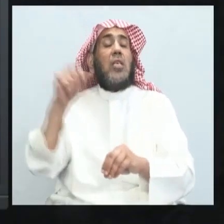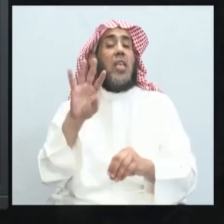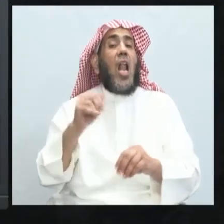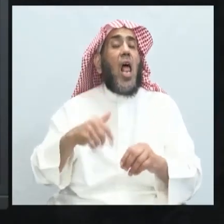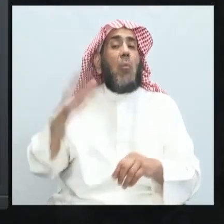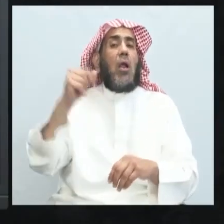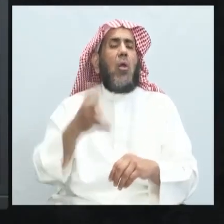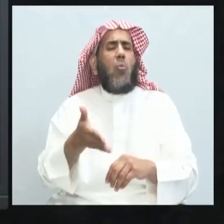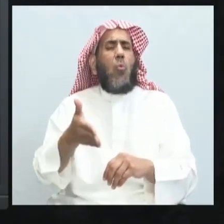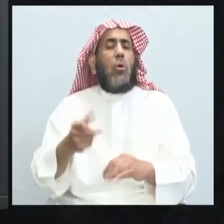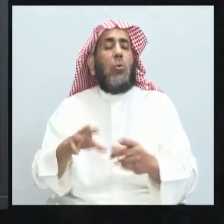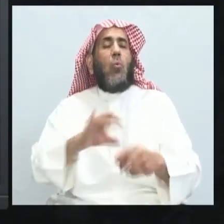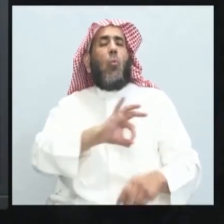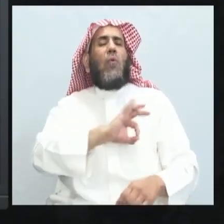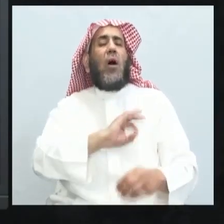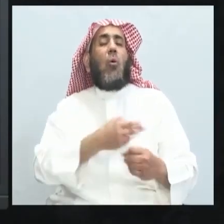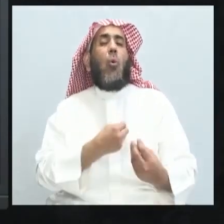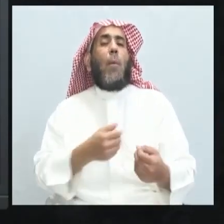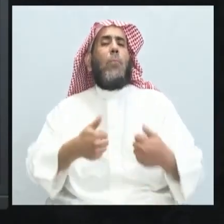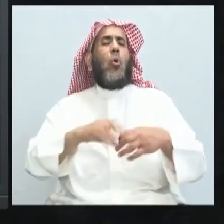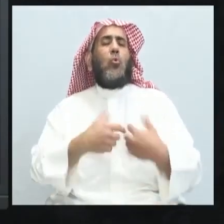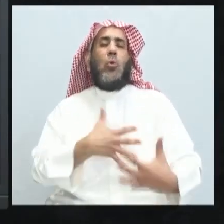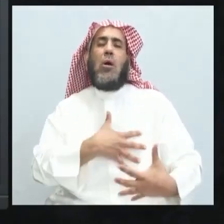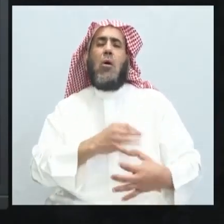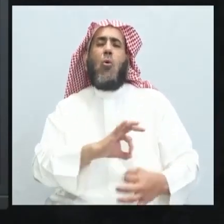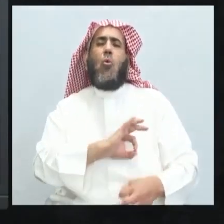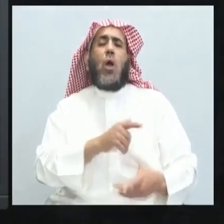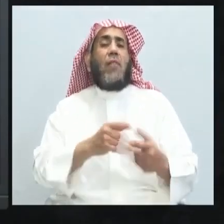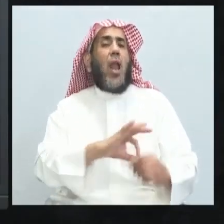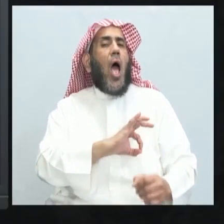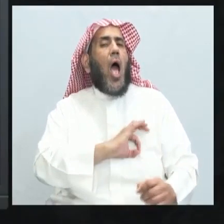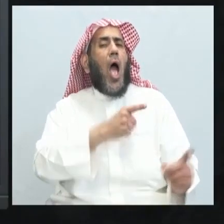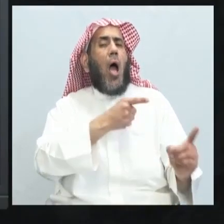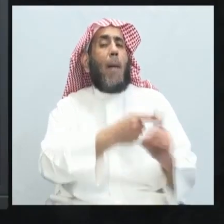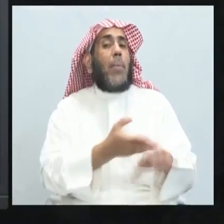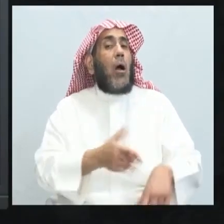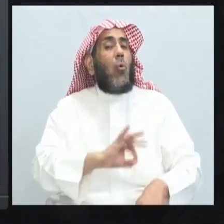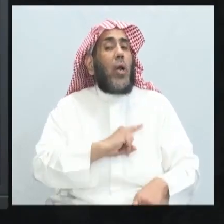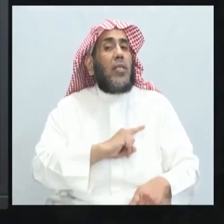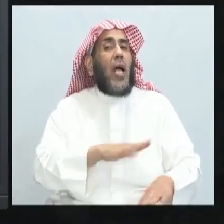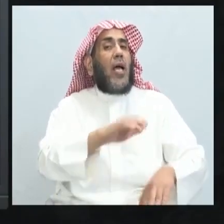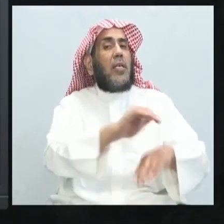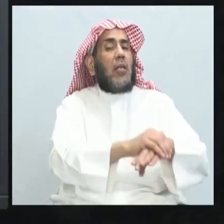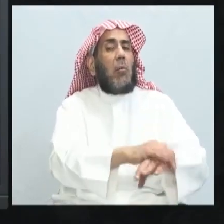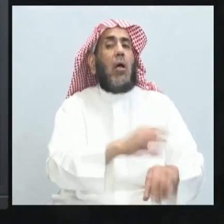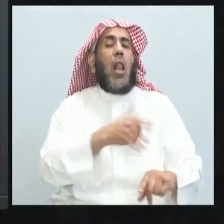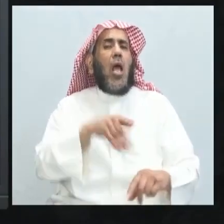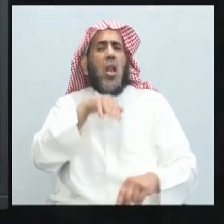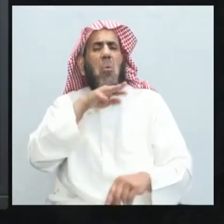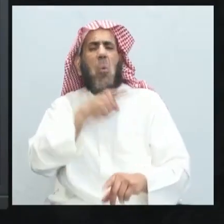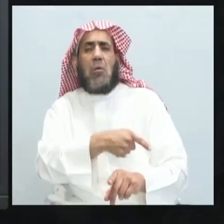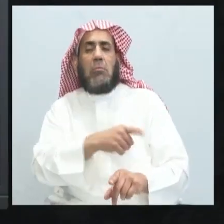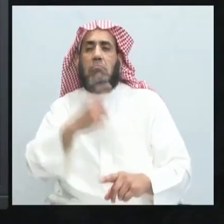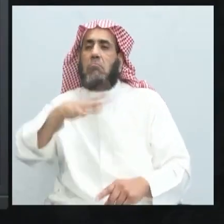ذكر عن عن الوفاء وعن الحب والعشق والهيام كيف انه احبها واراد ان يخطبها لكن والده